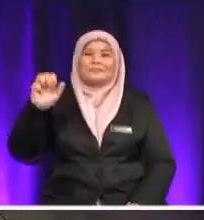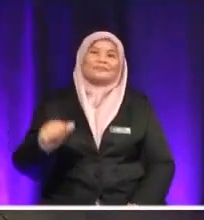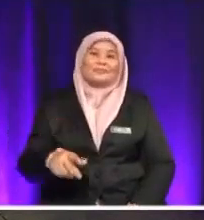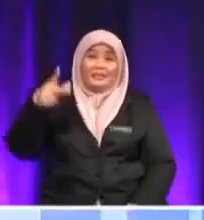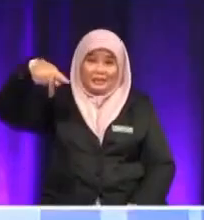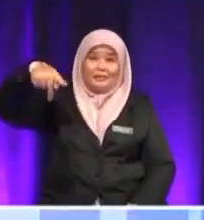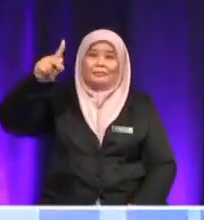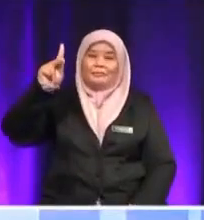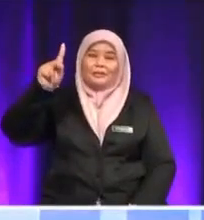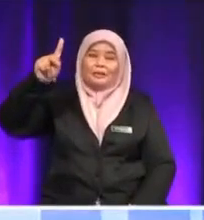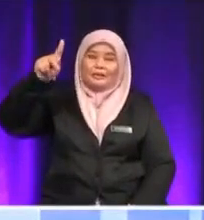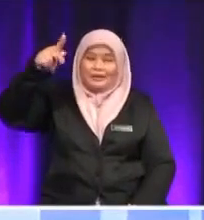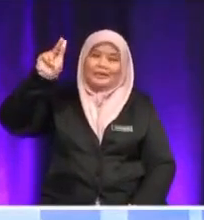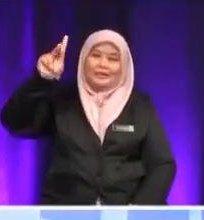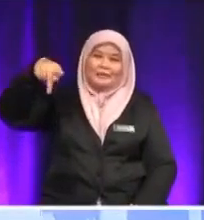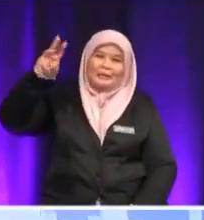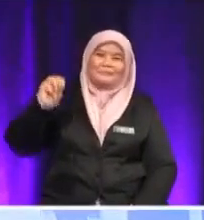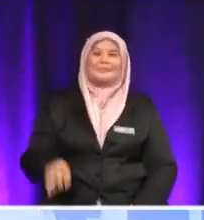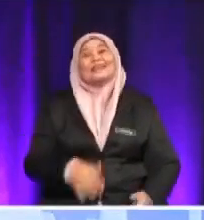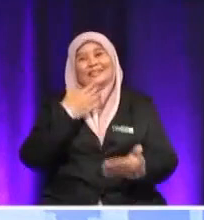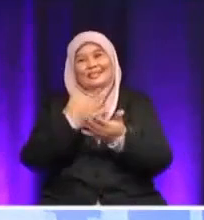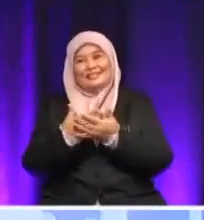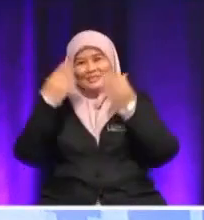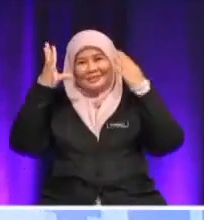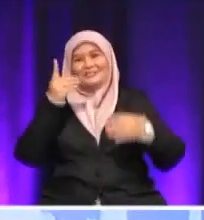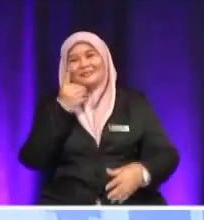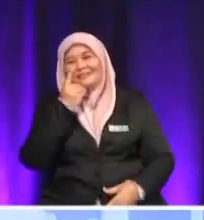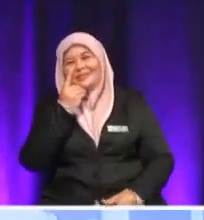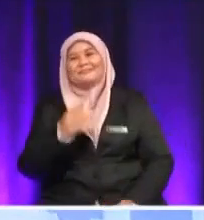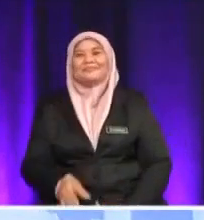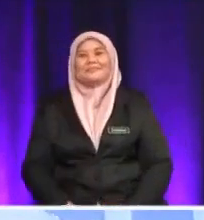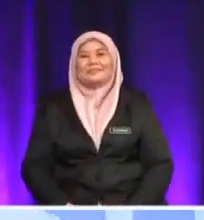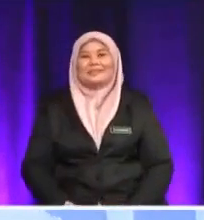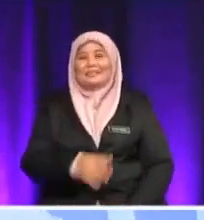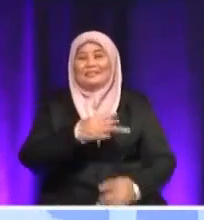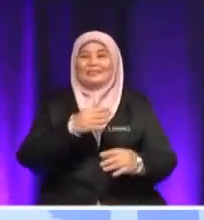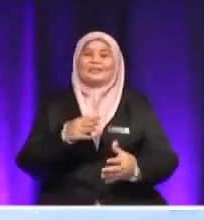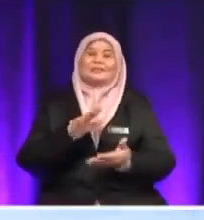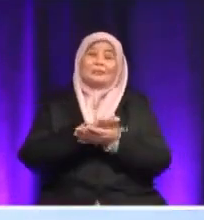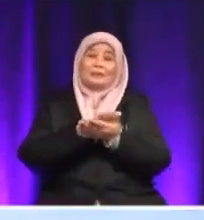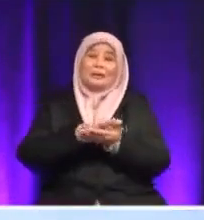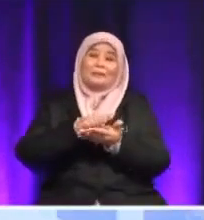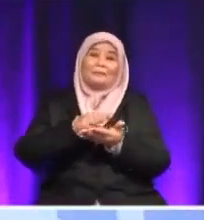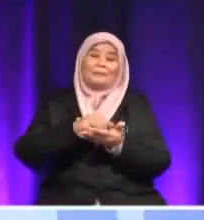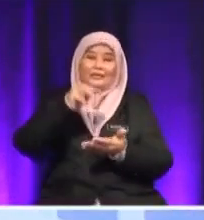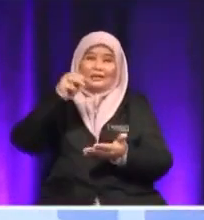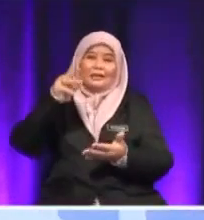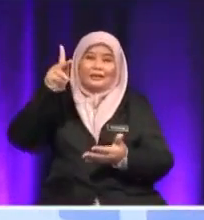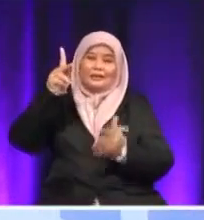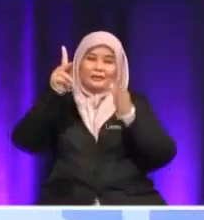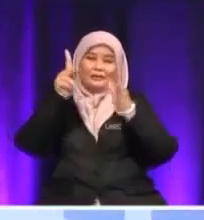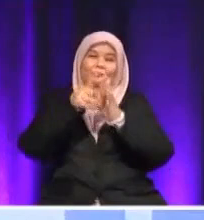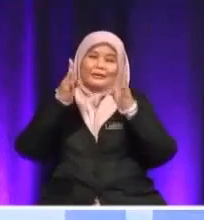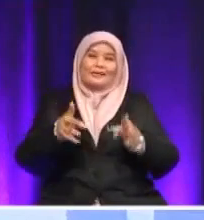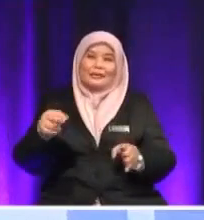Terima kasih sekali lagi kepada juru bahasa isyarat kita, Cikgu Duzaimah Kamarudin dari Sekolah Menengah Kebangsaan Tun Mutahir Batu Berendam